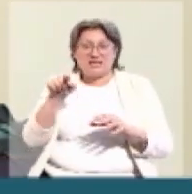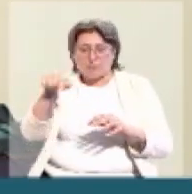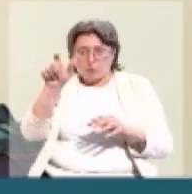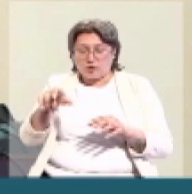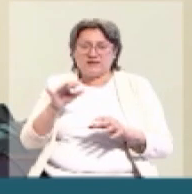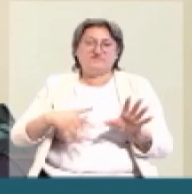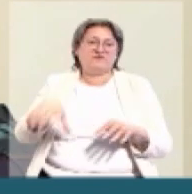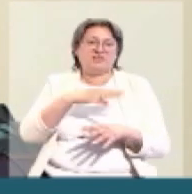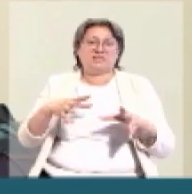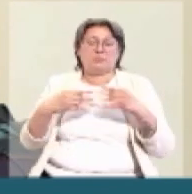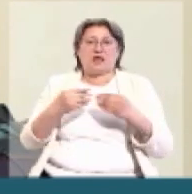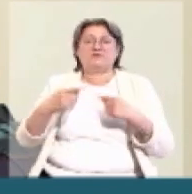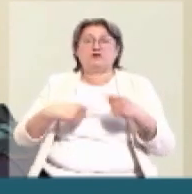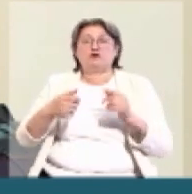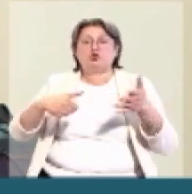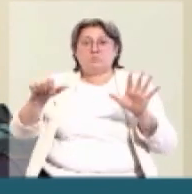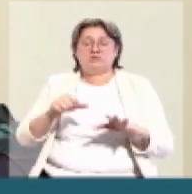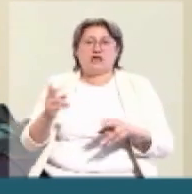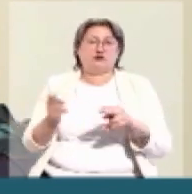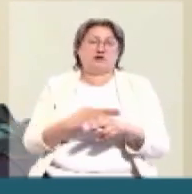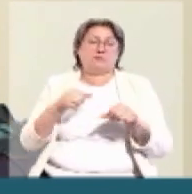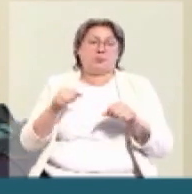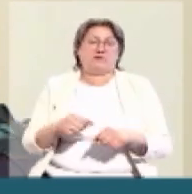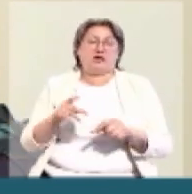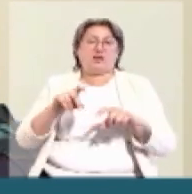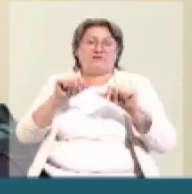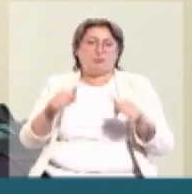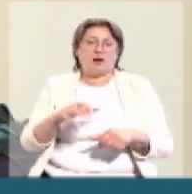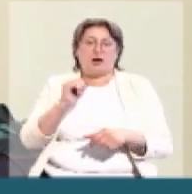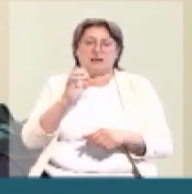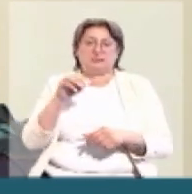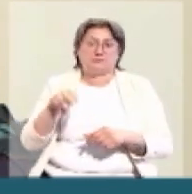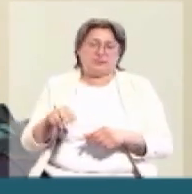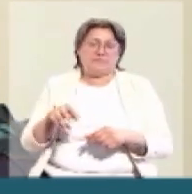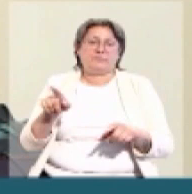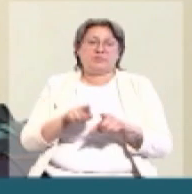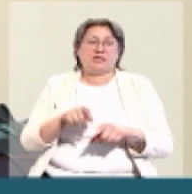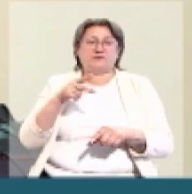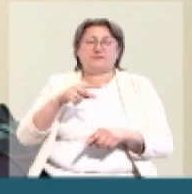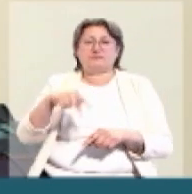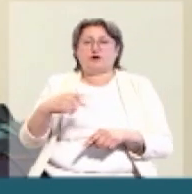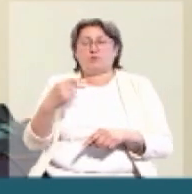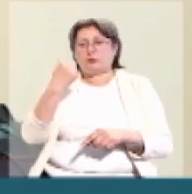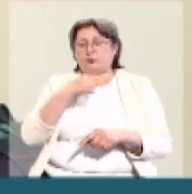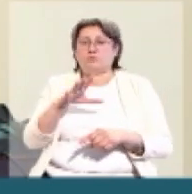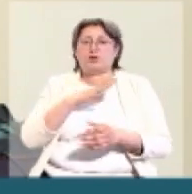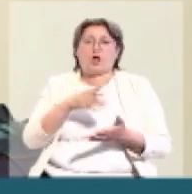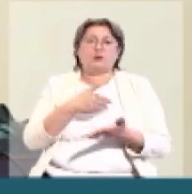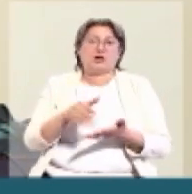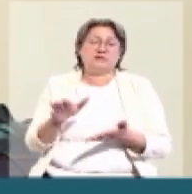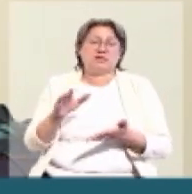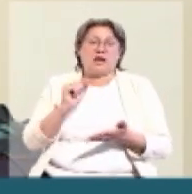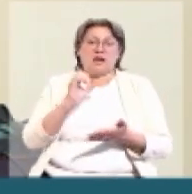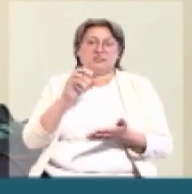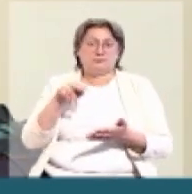всей семье на следующие шесть месяцев данная семья лишается право на назначение и СП 2022 году было отказано